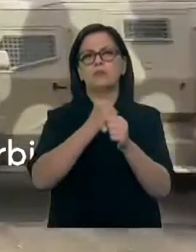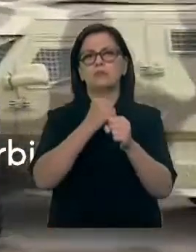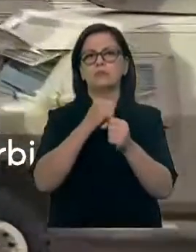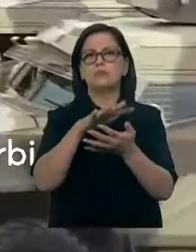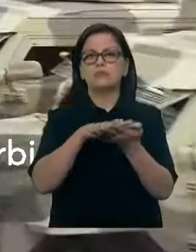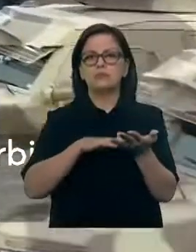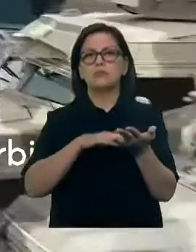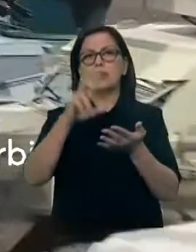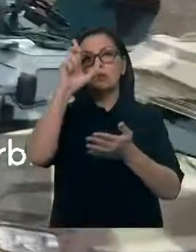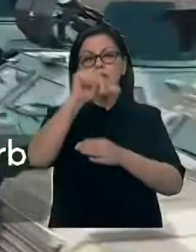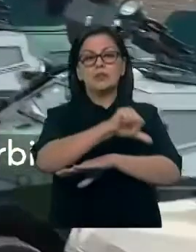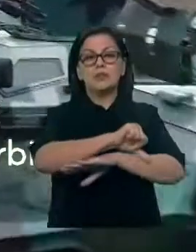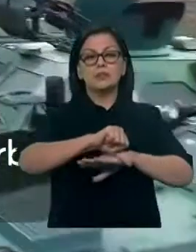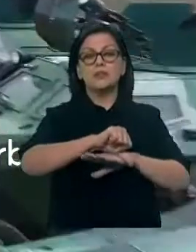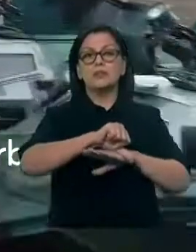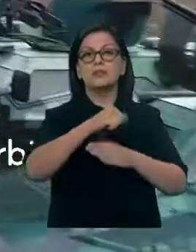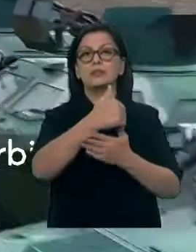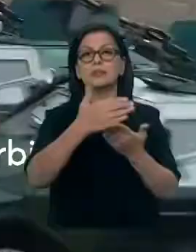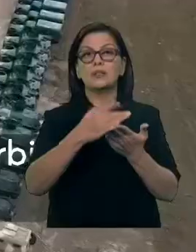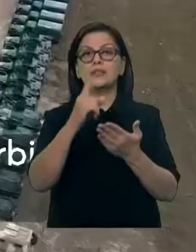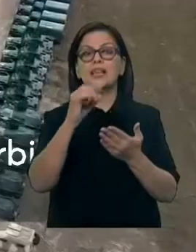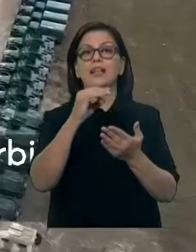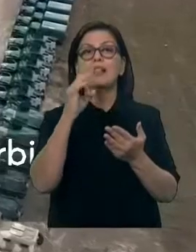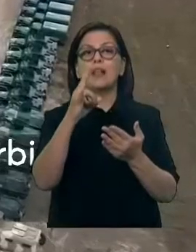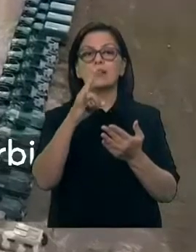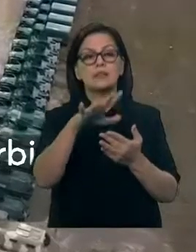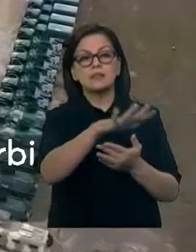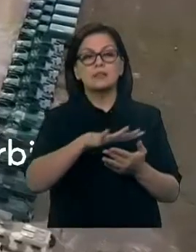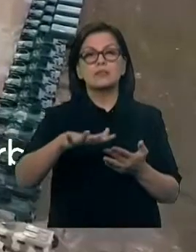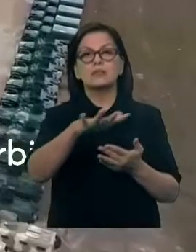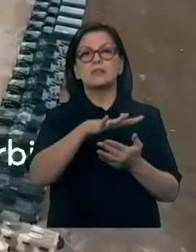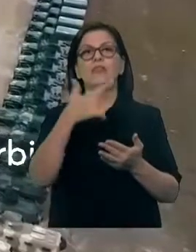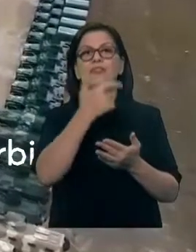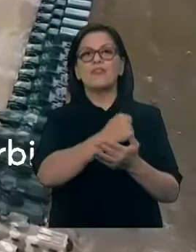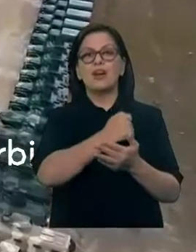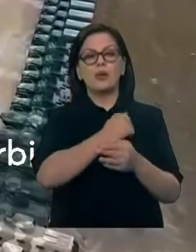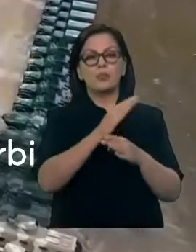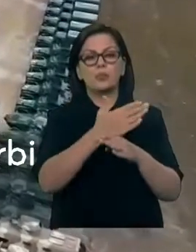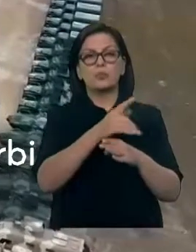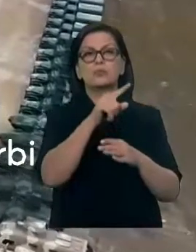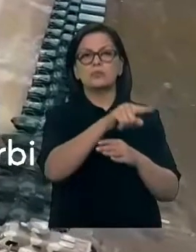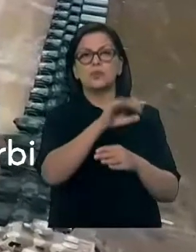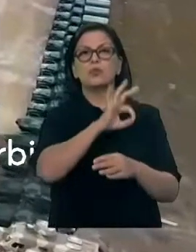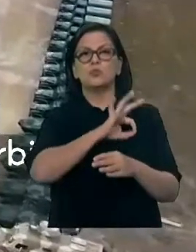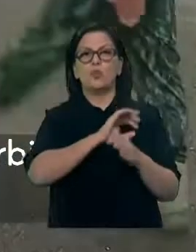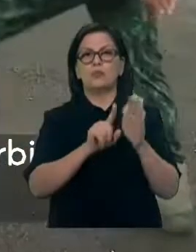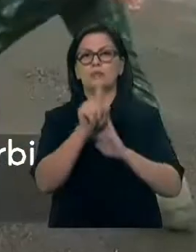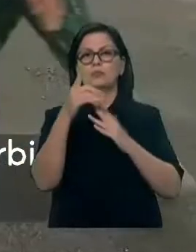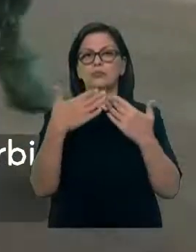Sərhəd Xidmətinin Zəngilan ərazisindən keçən hissələrinin mühafizəsini həyata keçirən hərbi hissə kompleksi istifadəyə